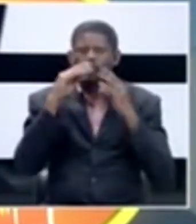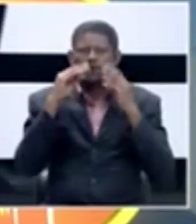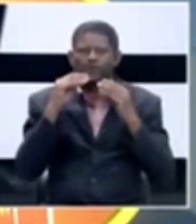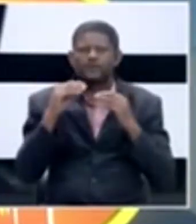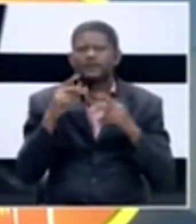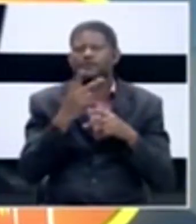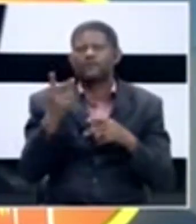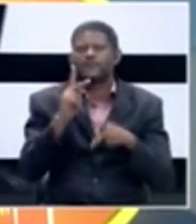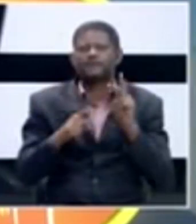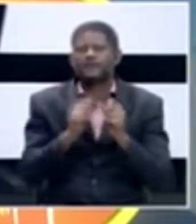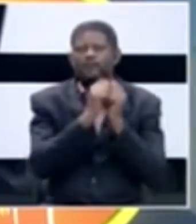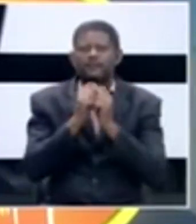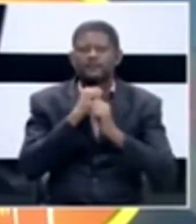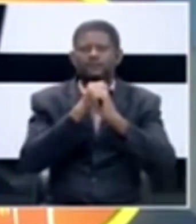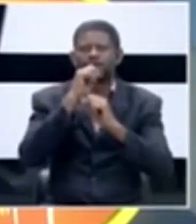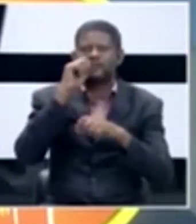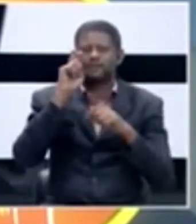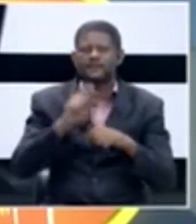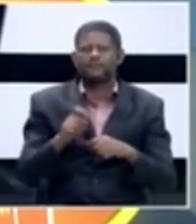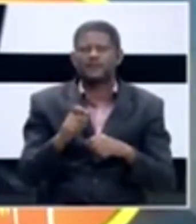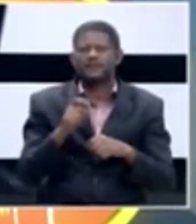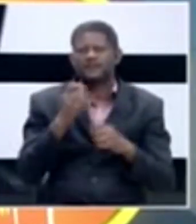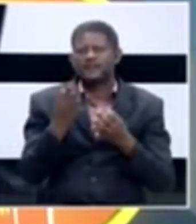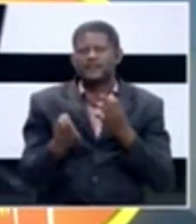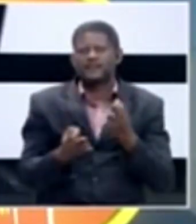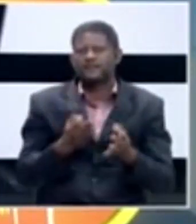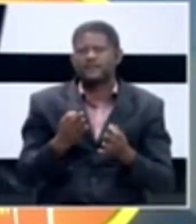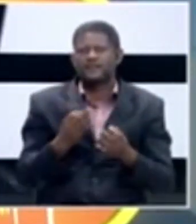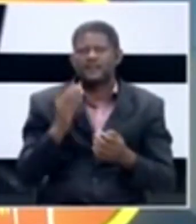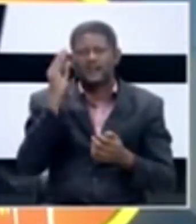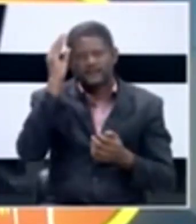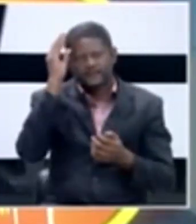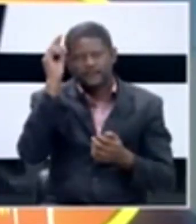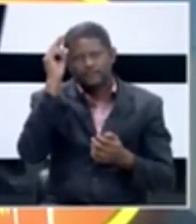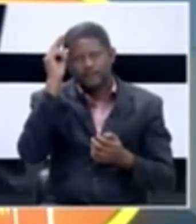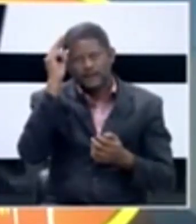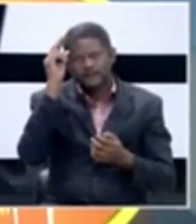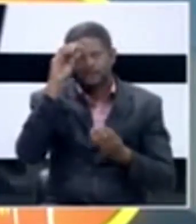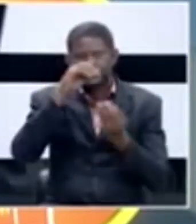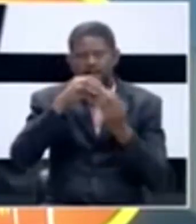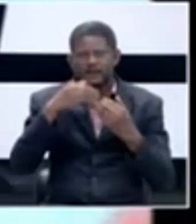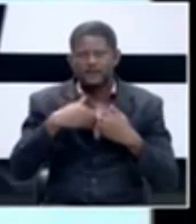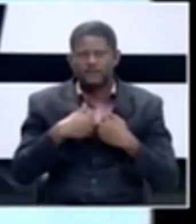ክልቲኦም ህዝብታት ብሓባር ክምክትዎ ከም ዝግባእ ተገሊጹ። ሃፍታይ ባህረ ተወሳኺ ኣለዎ።